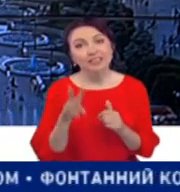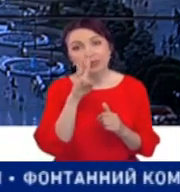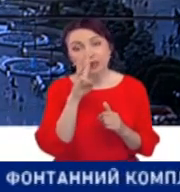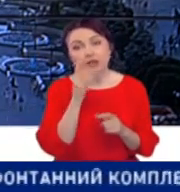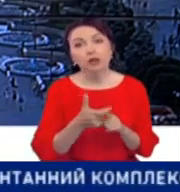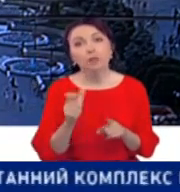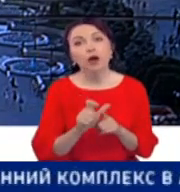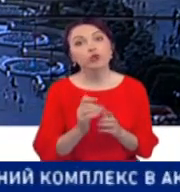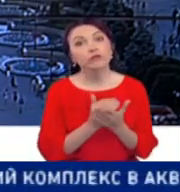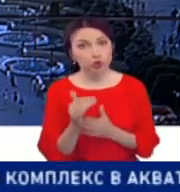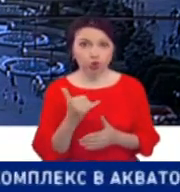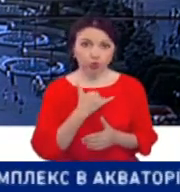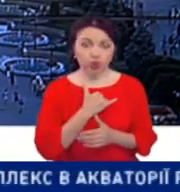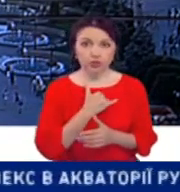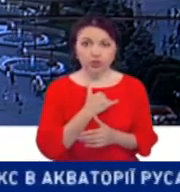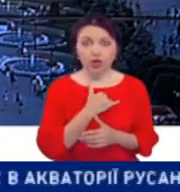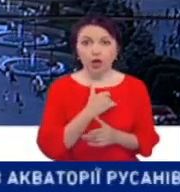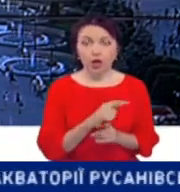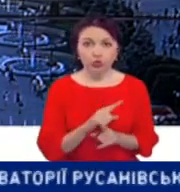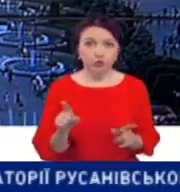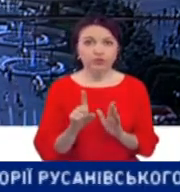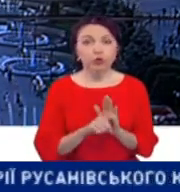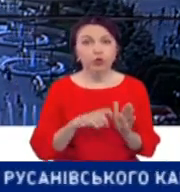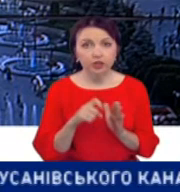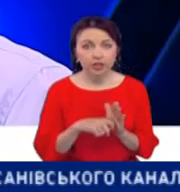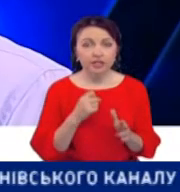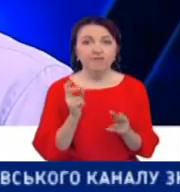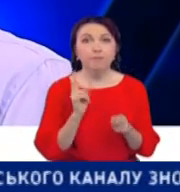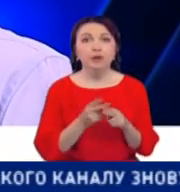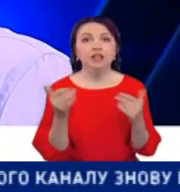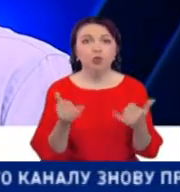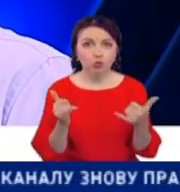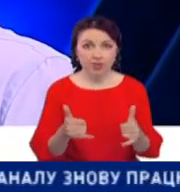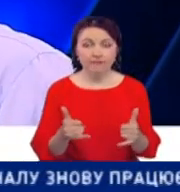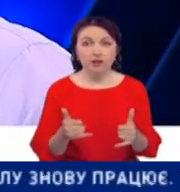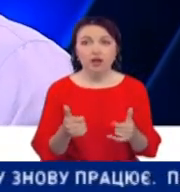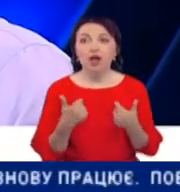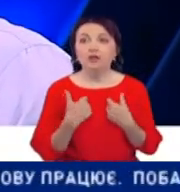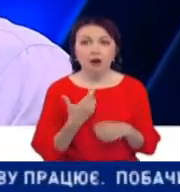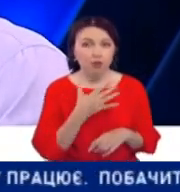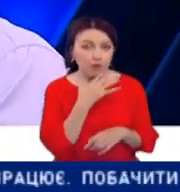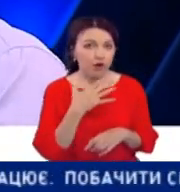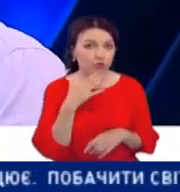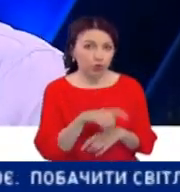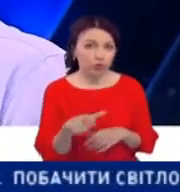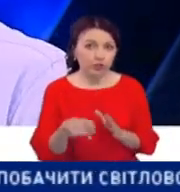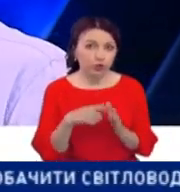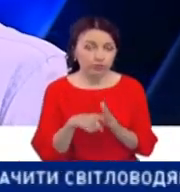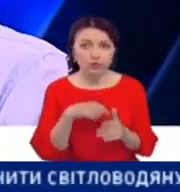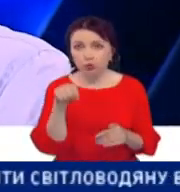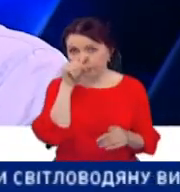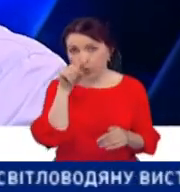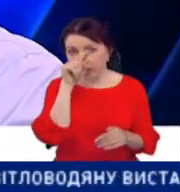набагато вища у нас. А особливо у шахтарів та металургів. Я багато людей з Донбасу, з